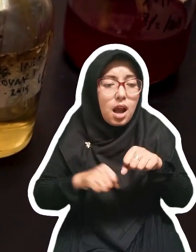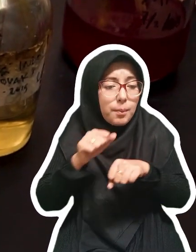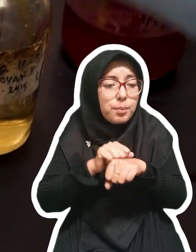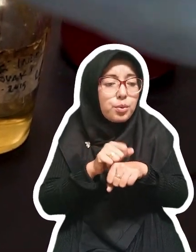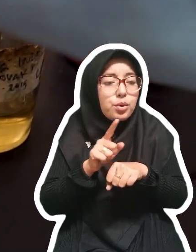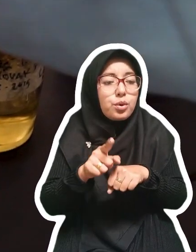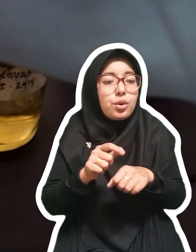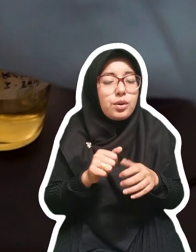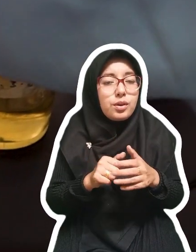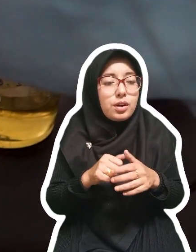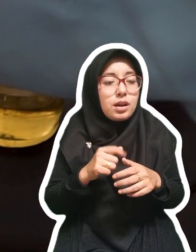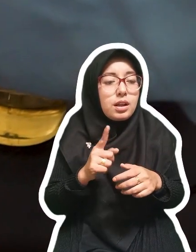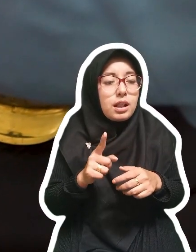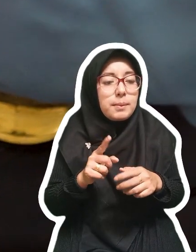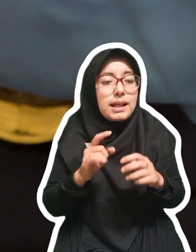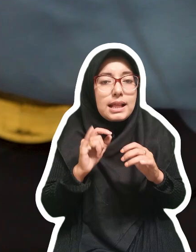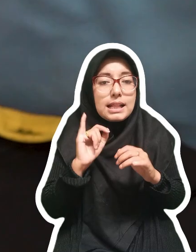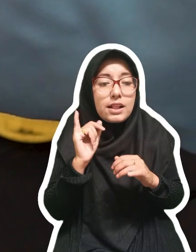dengan